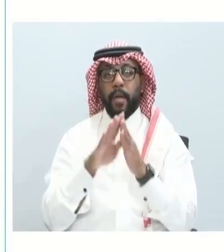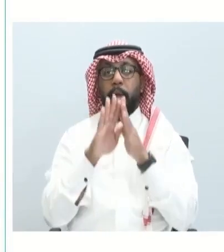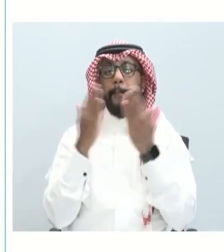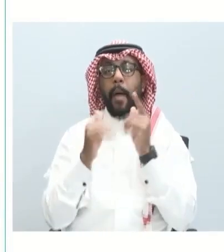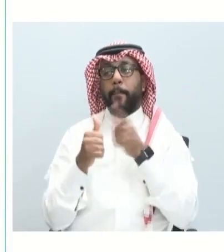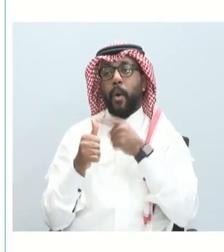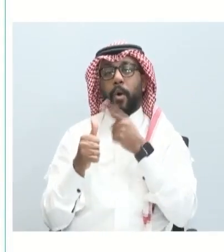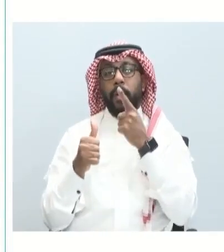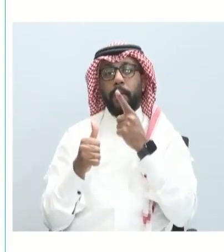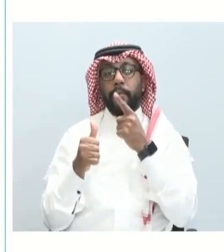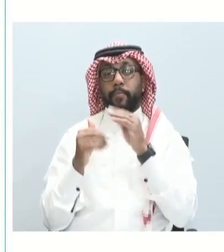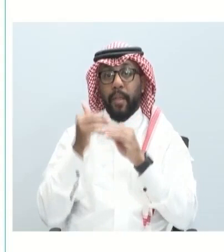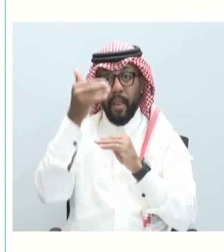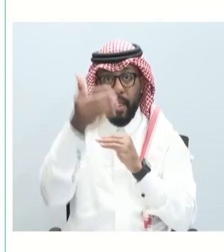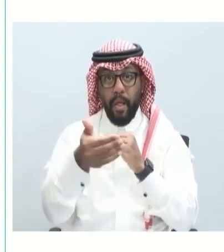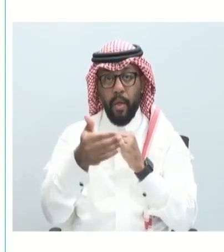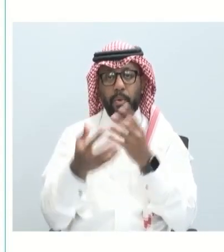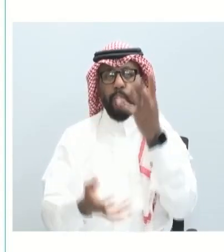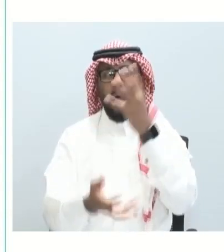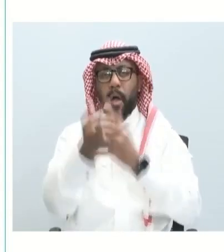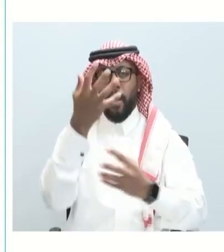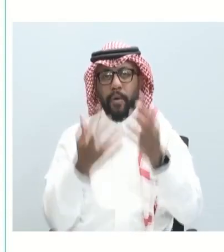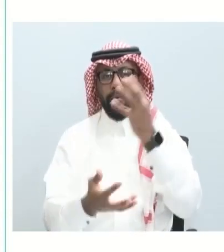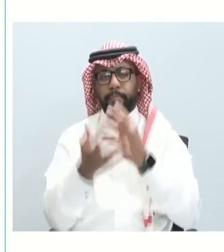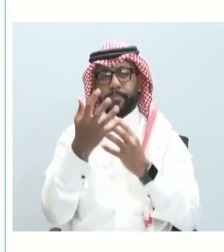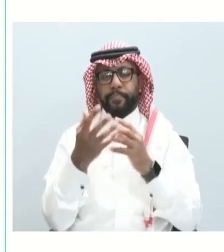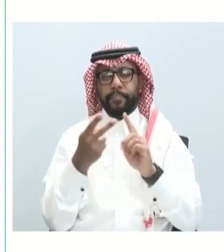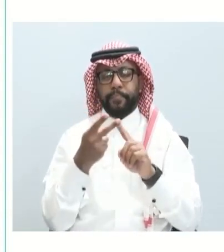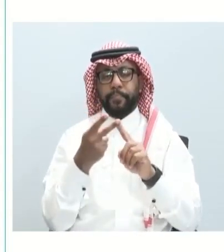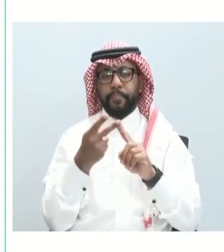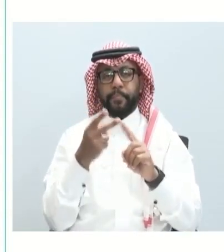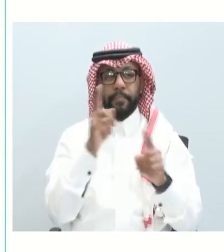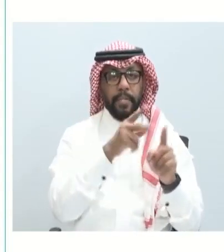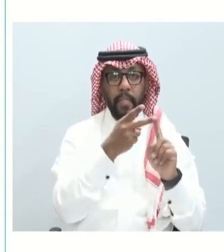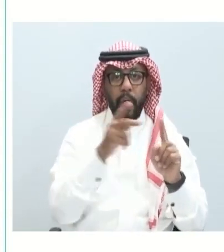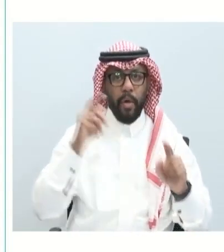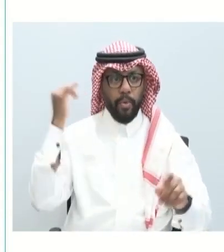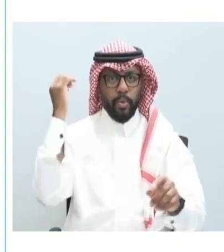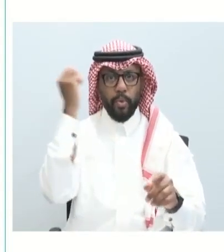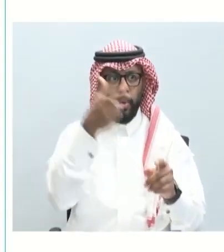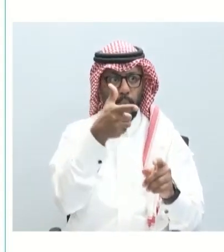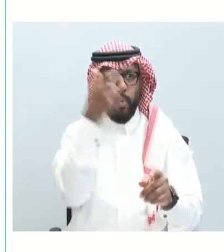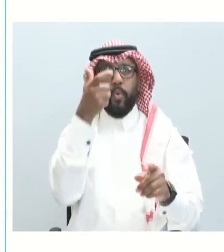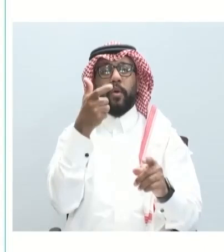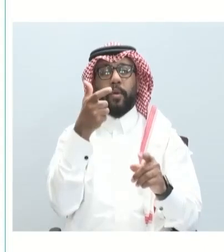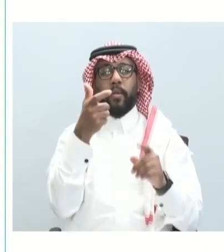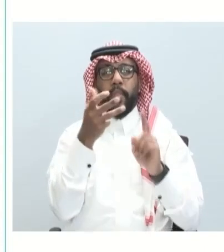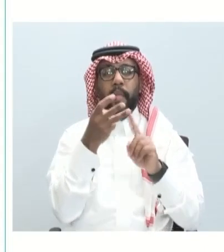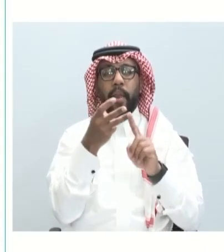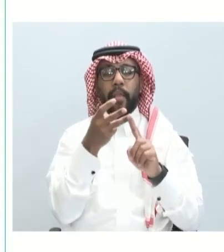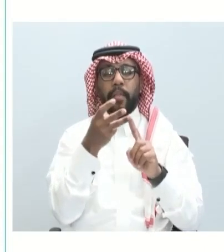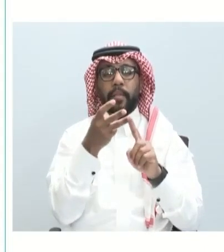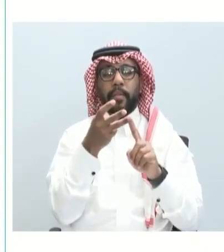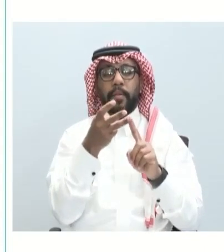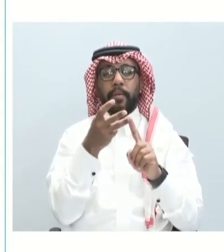الاول تشتعل خلفه نيران هائله والثاني يقف خلفه مجرم قاتل يحمل المسدس الثالث لا